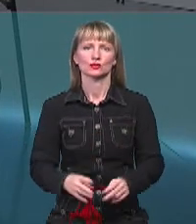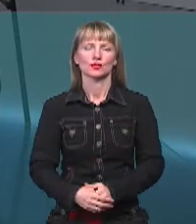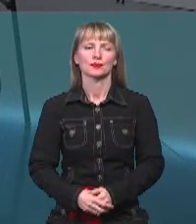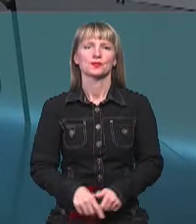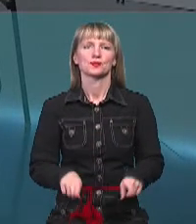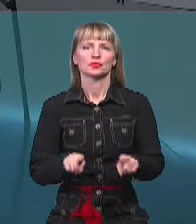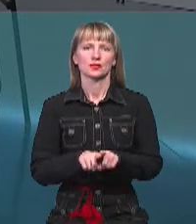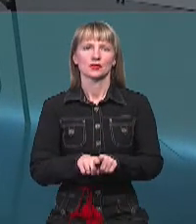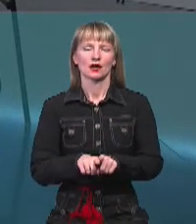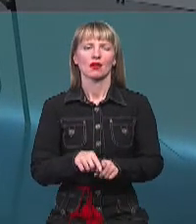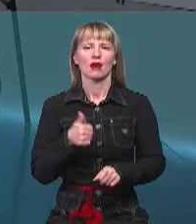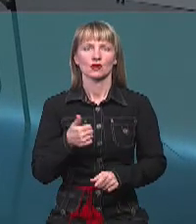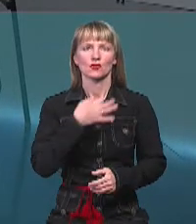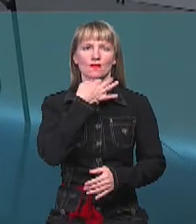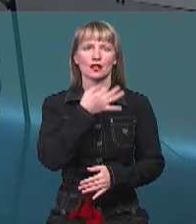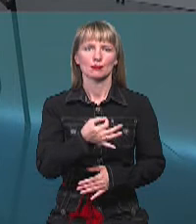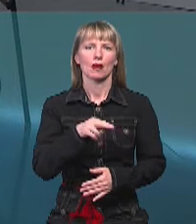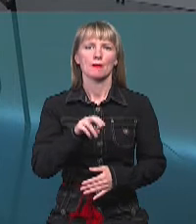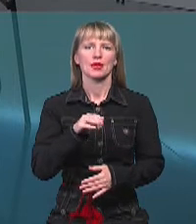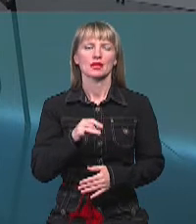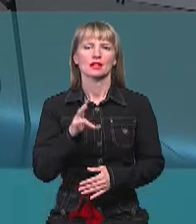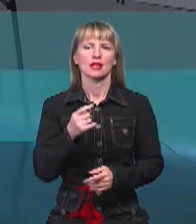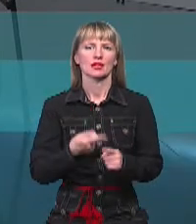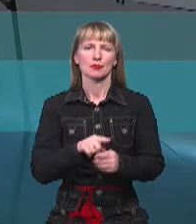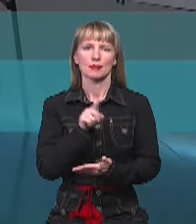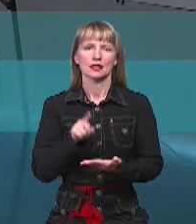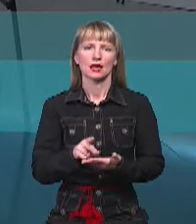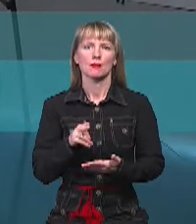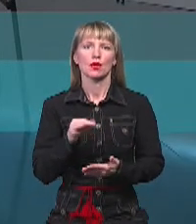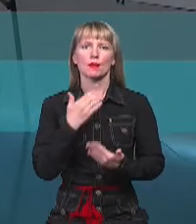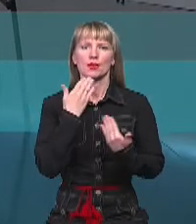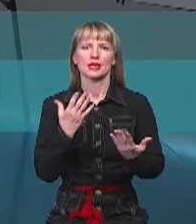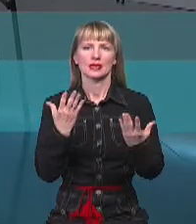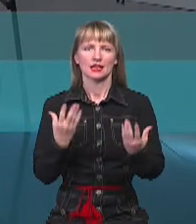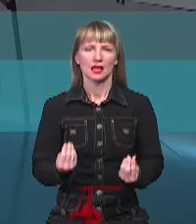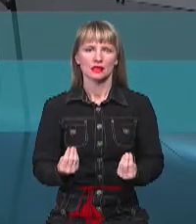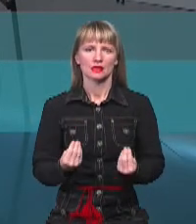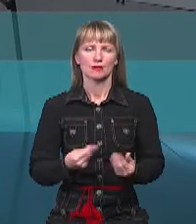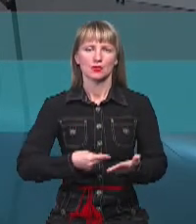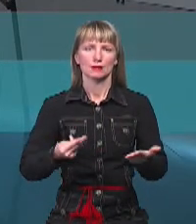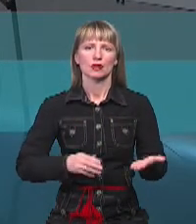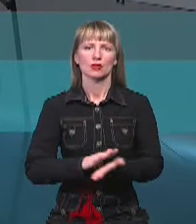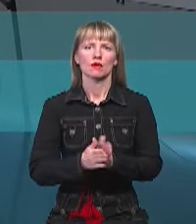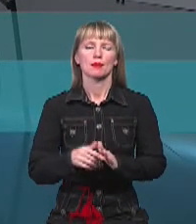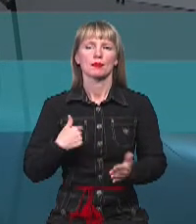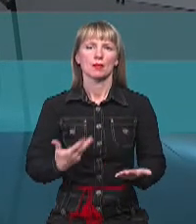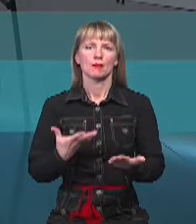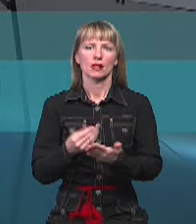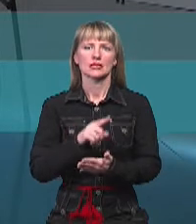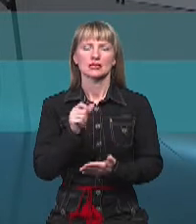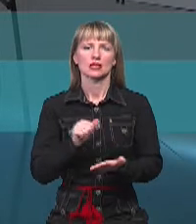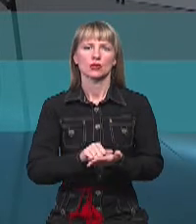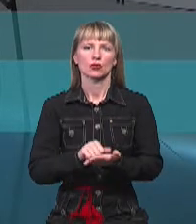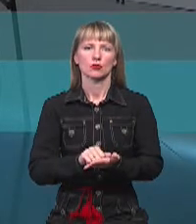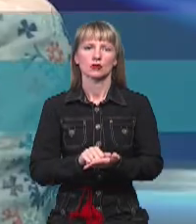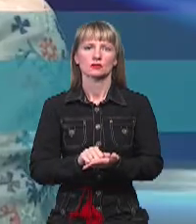Ось так емоційно і гарно відповів Олег Петренко на це питання про останній день чи дедлайн декларації. Ми платимо за декларації.